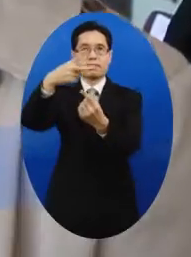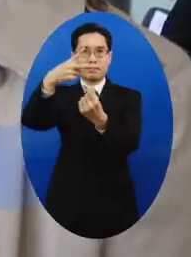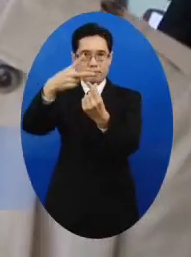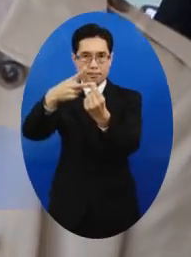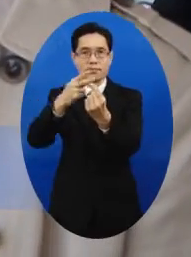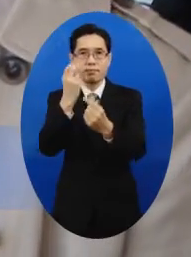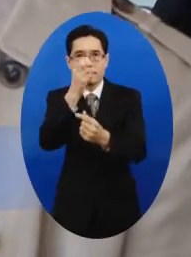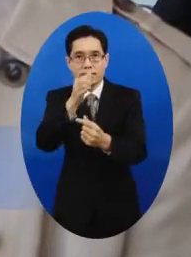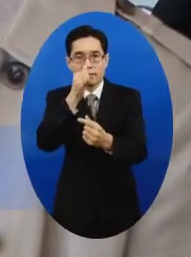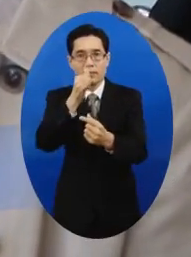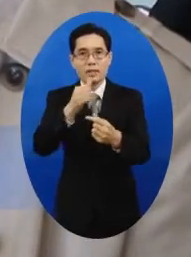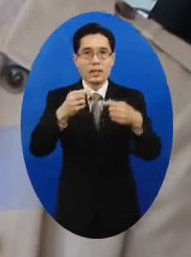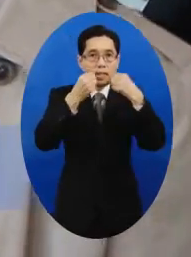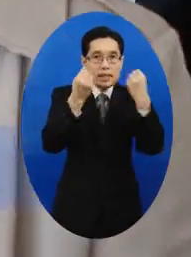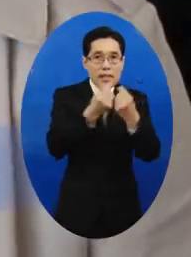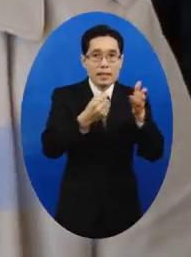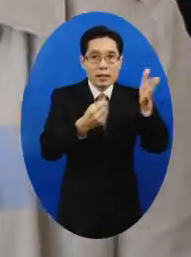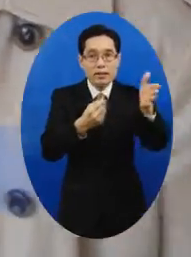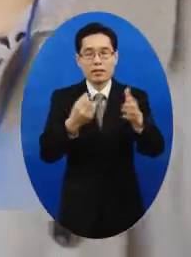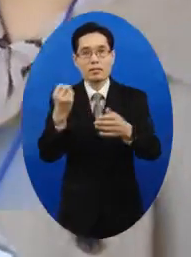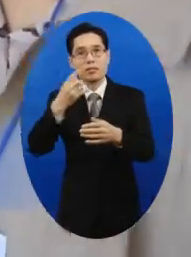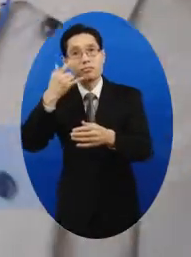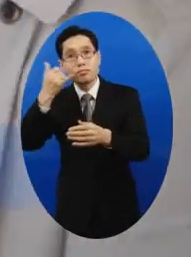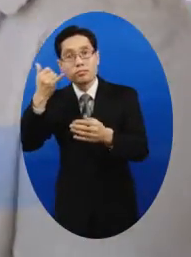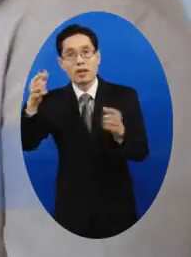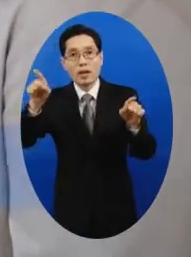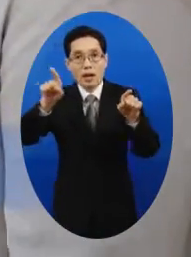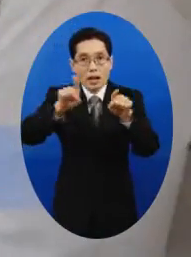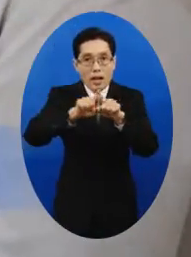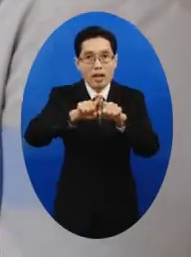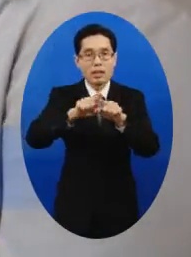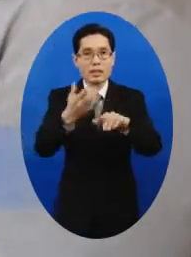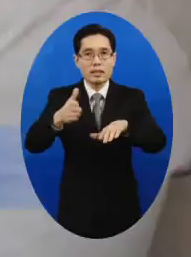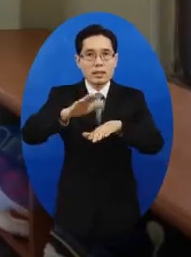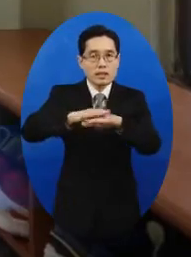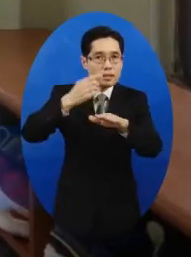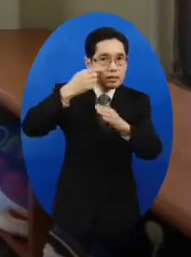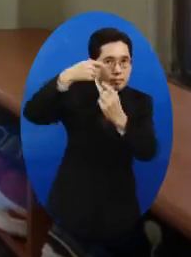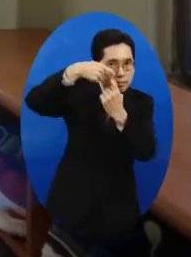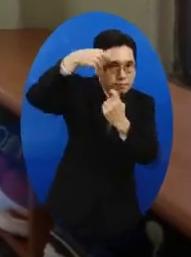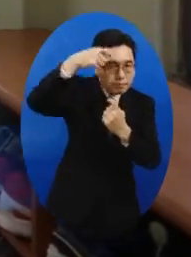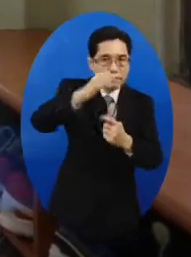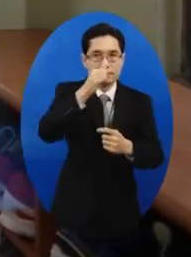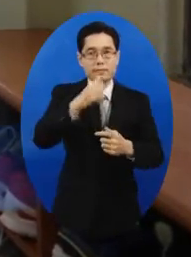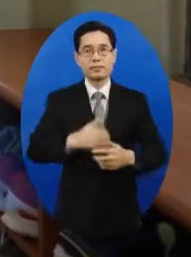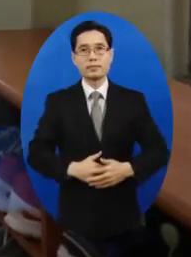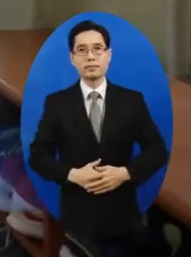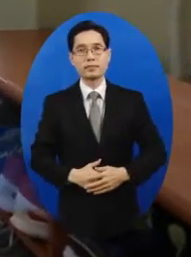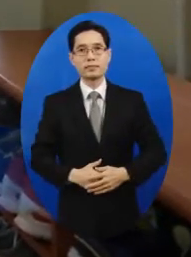점검으로 민간 전문가와 학부모 등이 안전 점검에 직접 참여했습니다